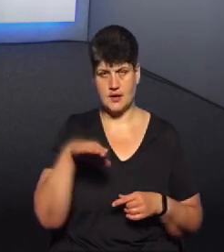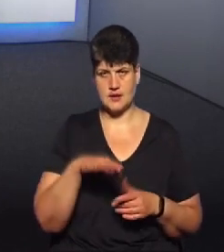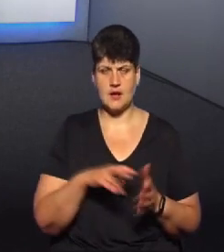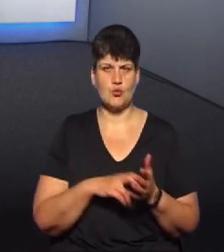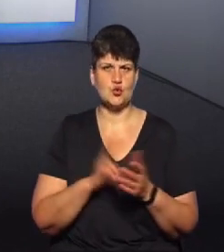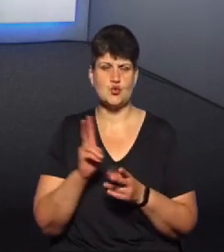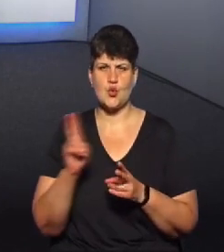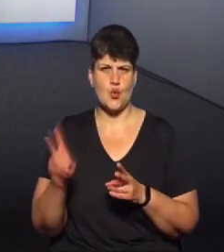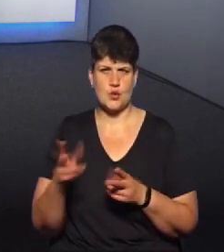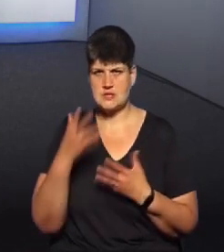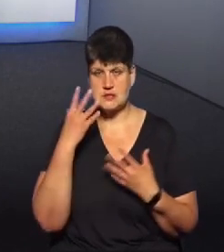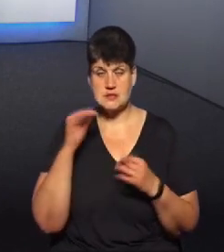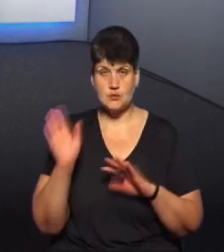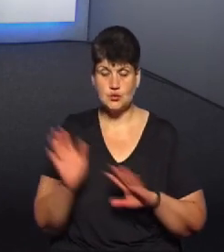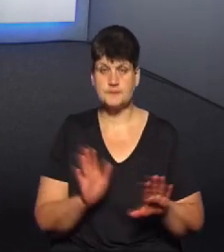когось забути.